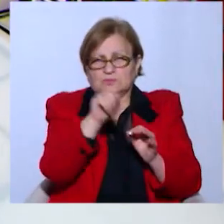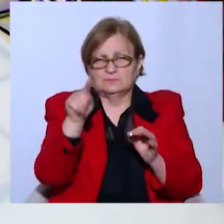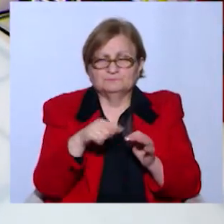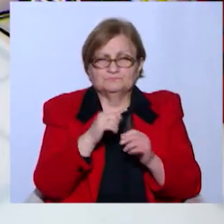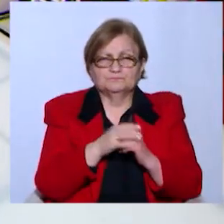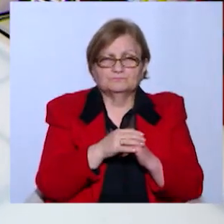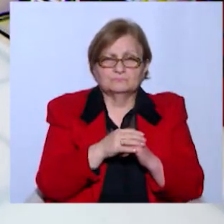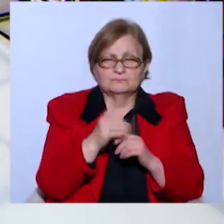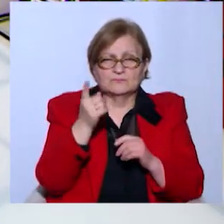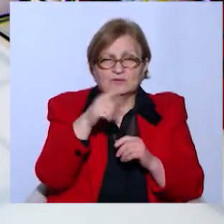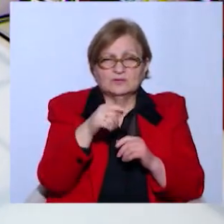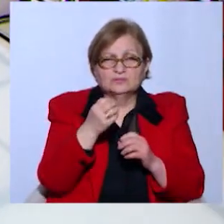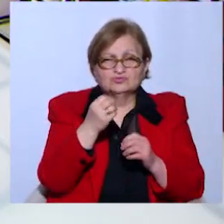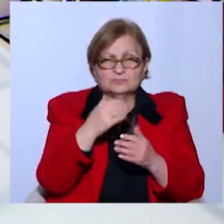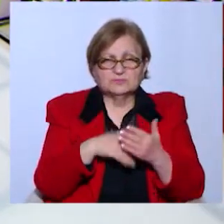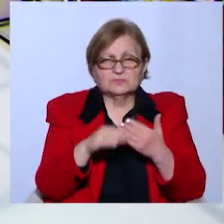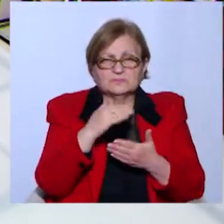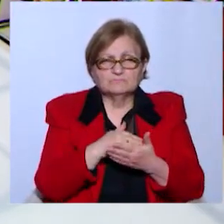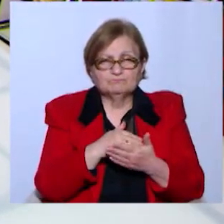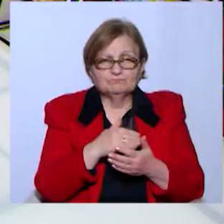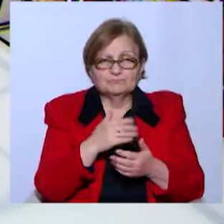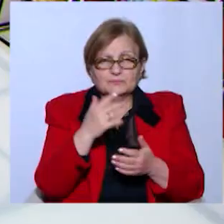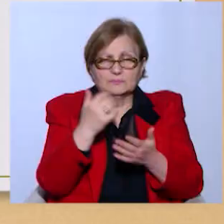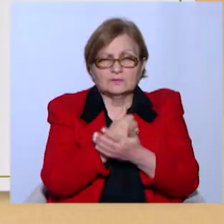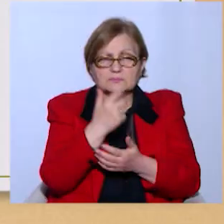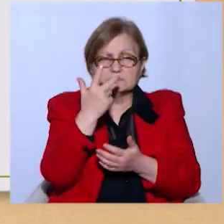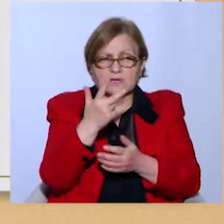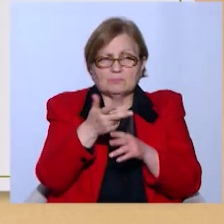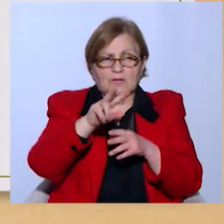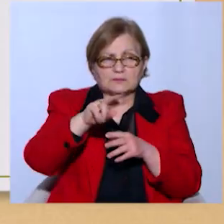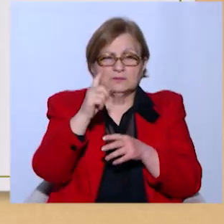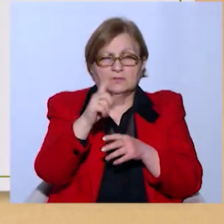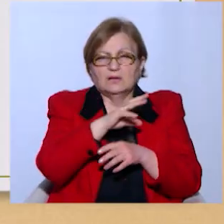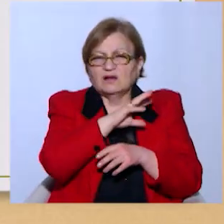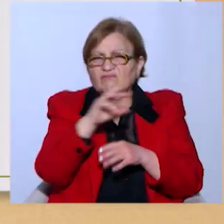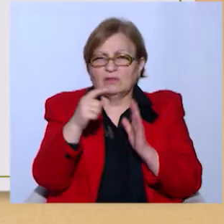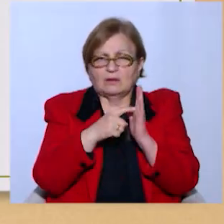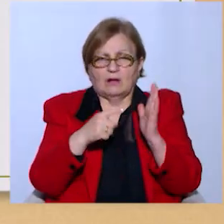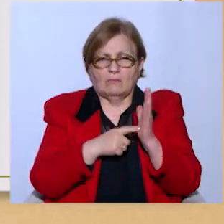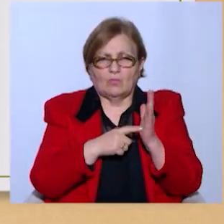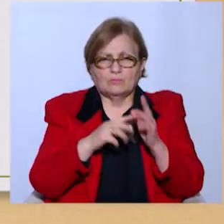შემდეგი ამოცანა ასეთია. იპოვეთ 3 ხარისხად 100-ის ყველა გამყოფის ჯამი.